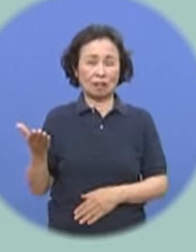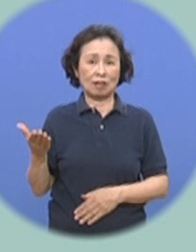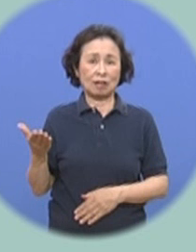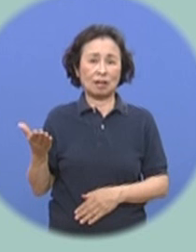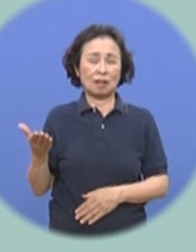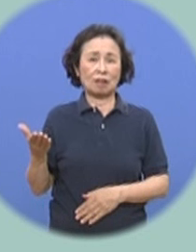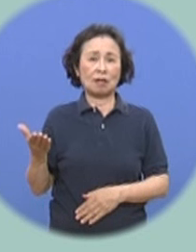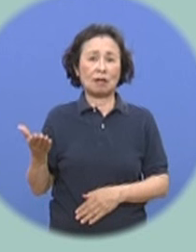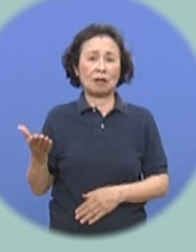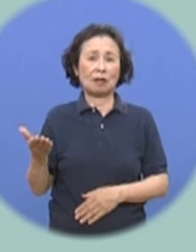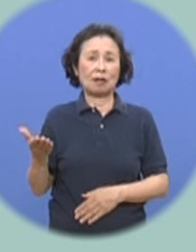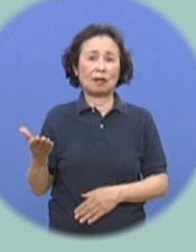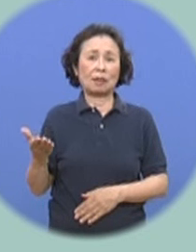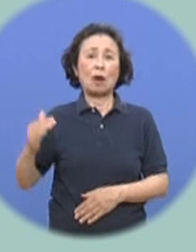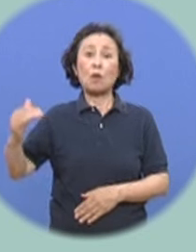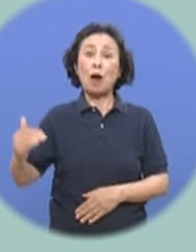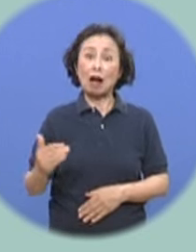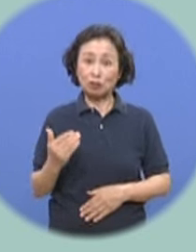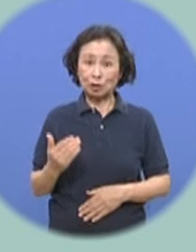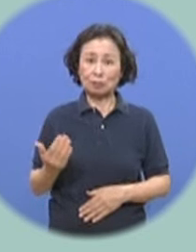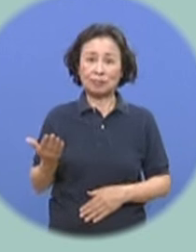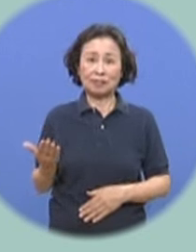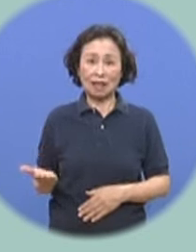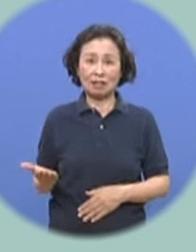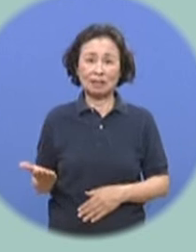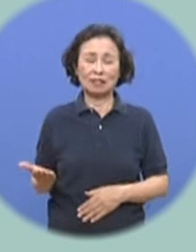073-435-5224 番、ファックス